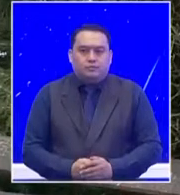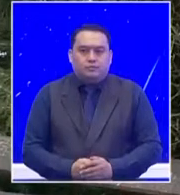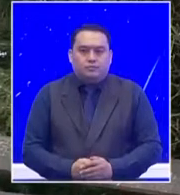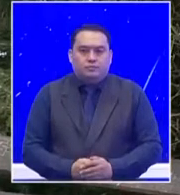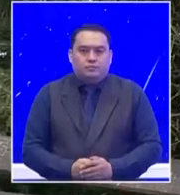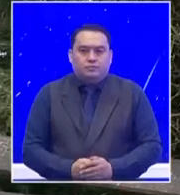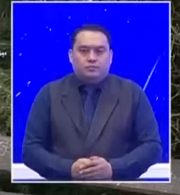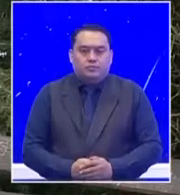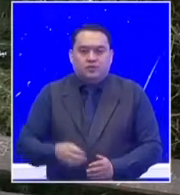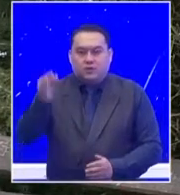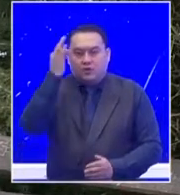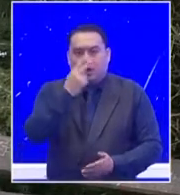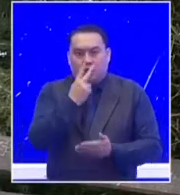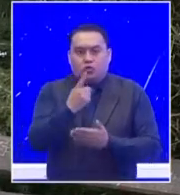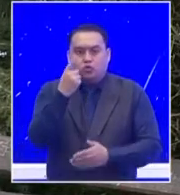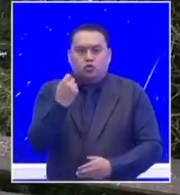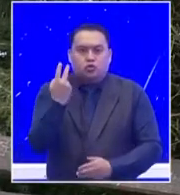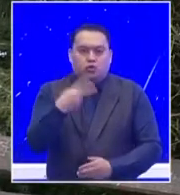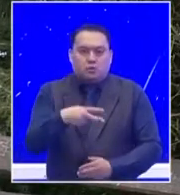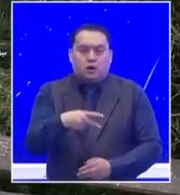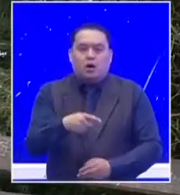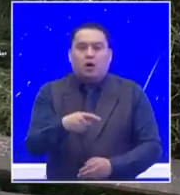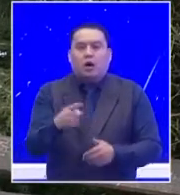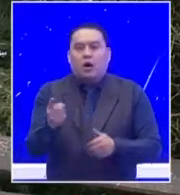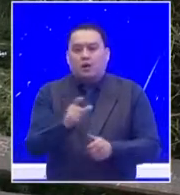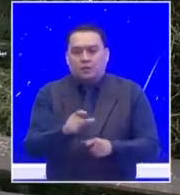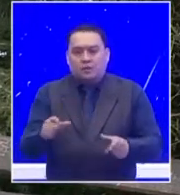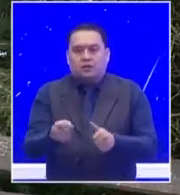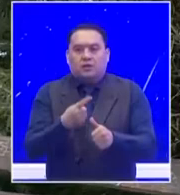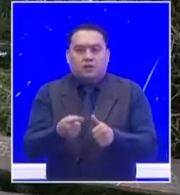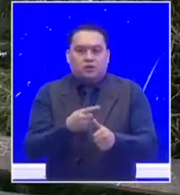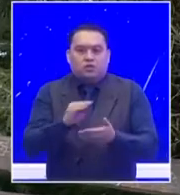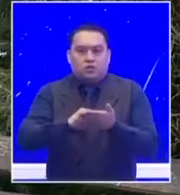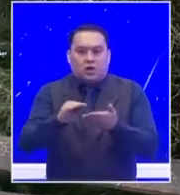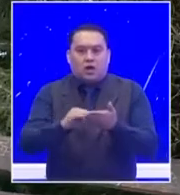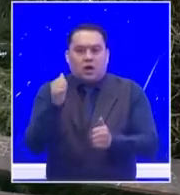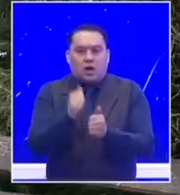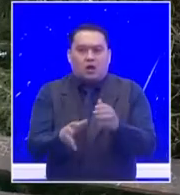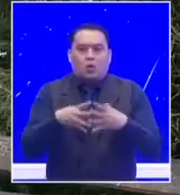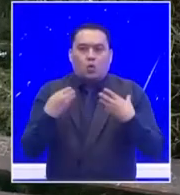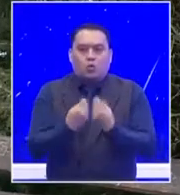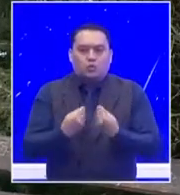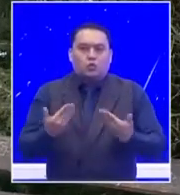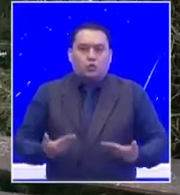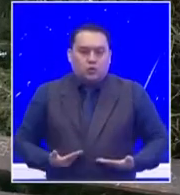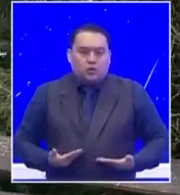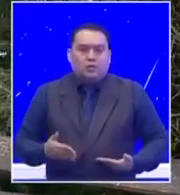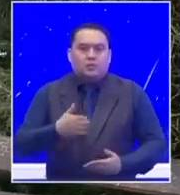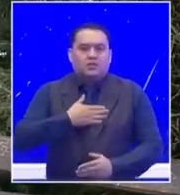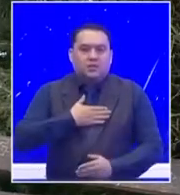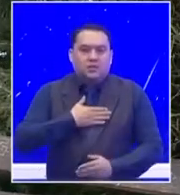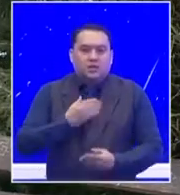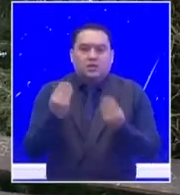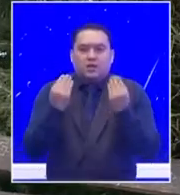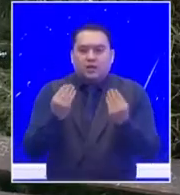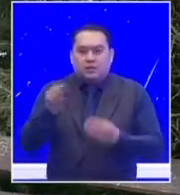Ескерткішке қарасақ, 120 жігіттердің аттары жазып тұр. Ол әр үйдің жаңа отбасынан шыққан, әр үй бізге